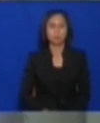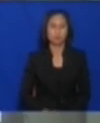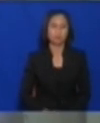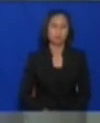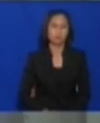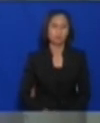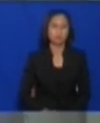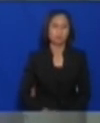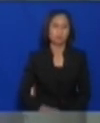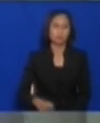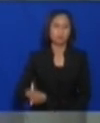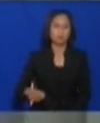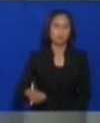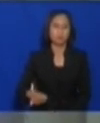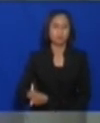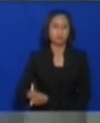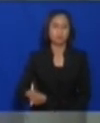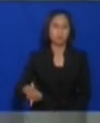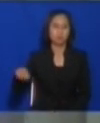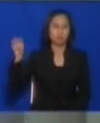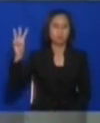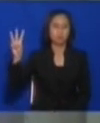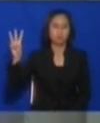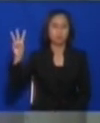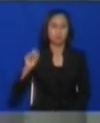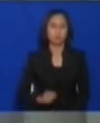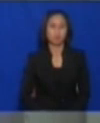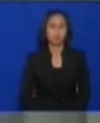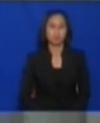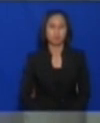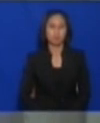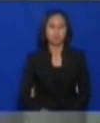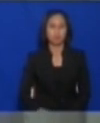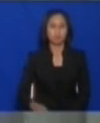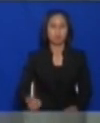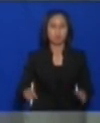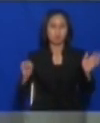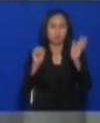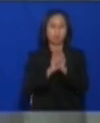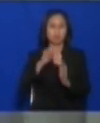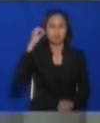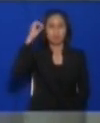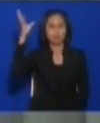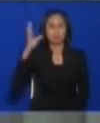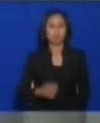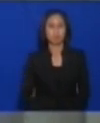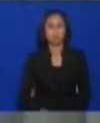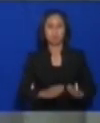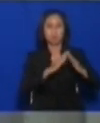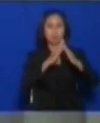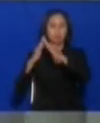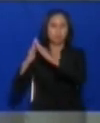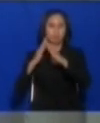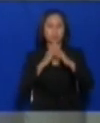teknologi berbasis kreatif dan inovatif tiga membangun sarana dan prasarana infrastruktur yang